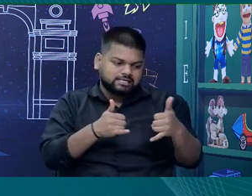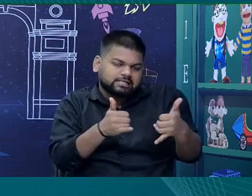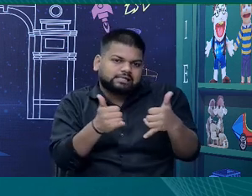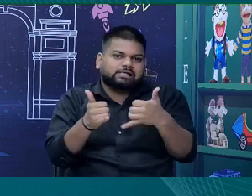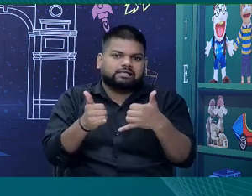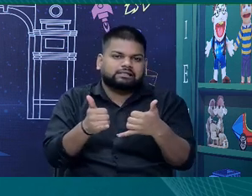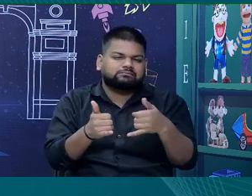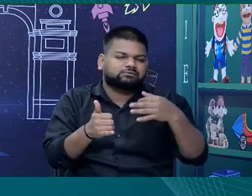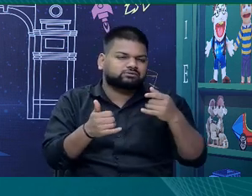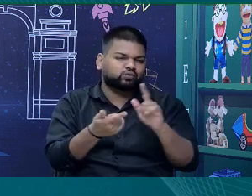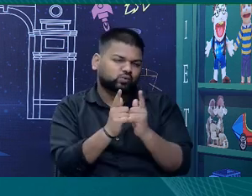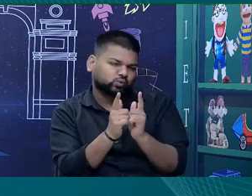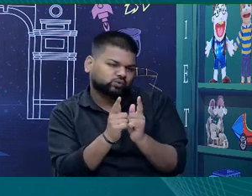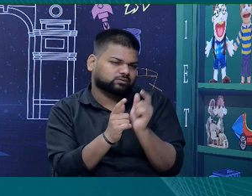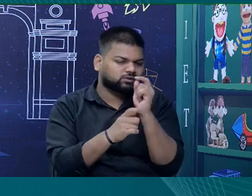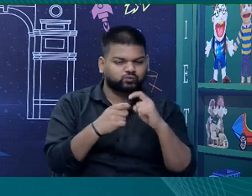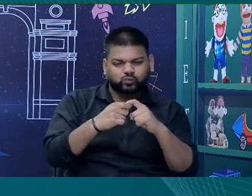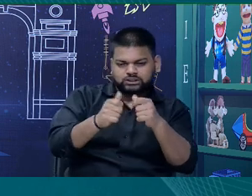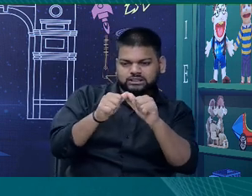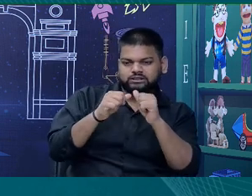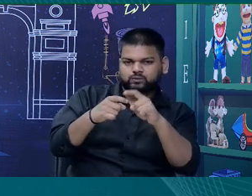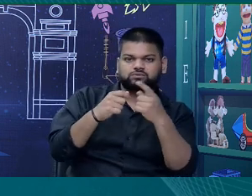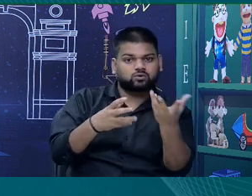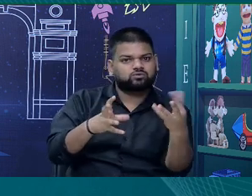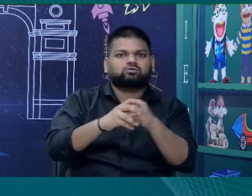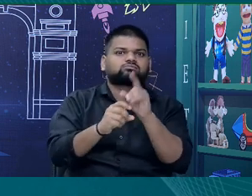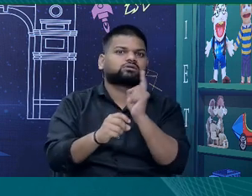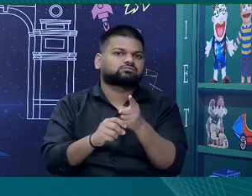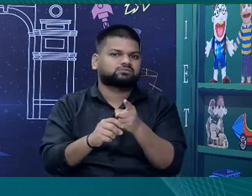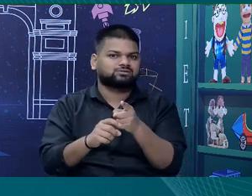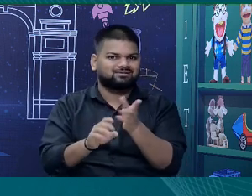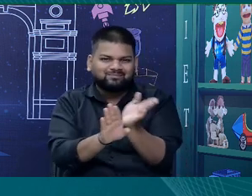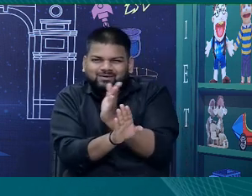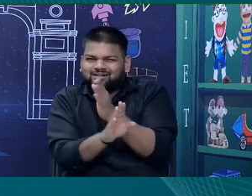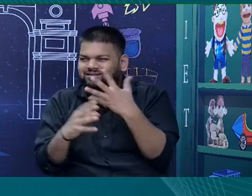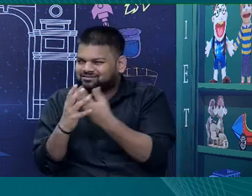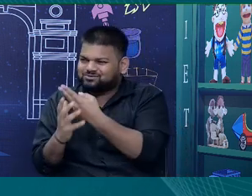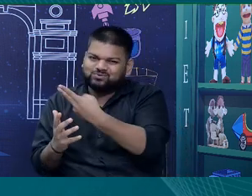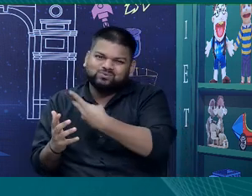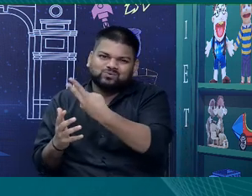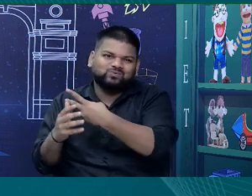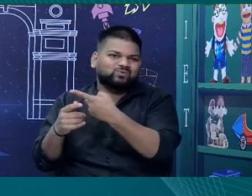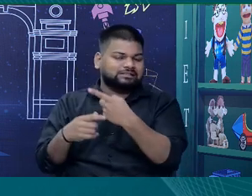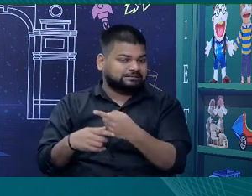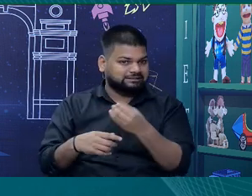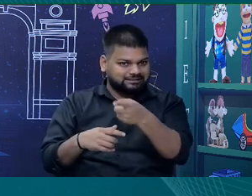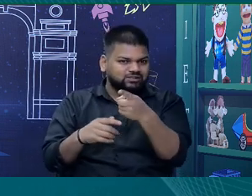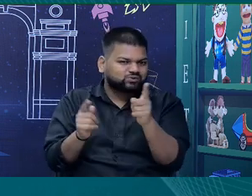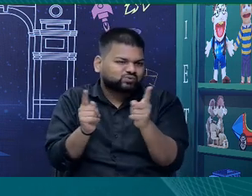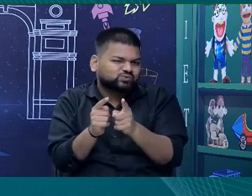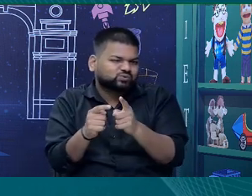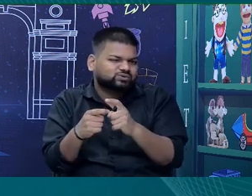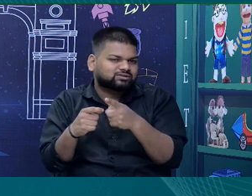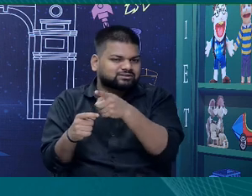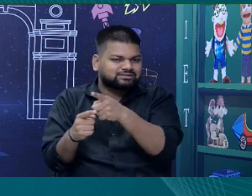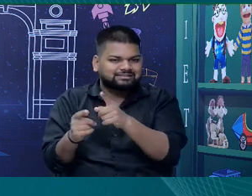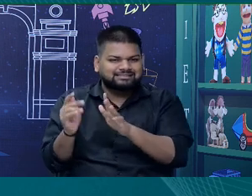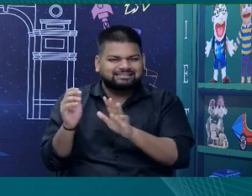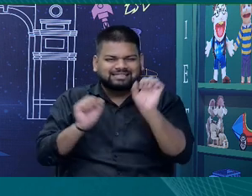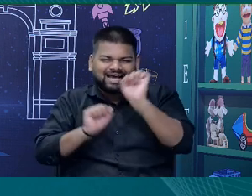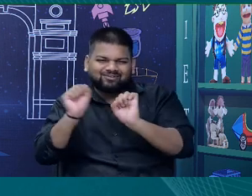जैसे हमने एक छोटा सा गेम खेल लेकिन उसे गेम का आप देखोगे एडवांटेज बहुत सारे हैं जो कॉन्सेप्ट बच्चों के मां में गेम या रिडल्स और